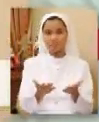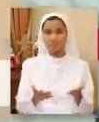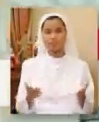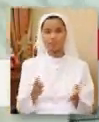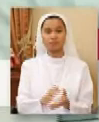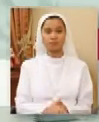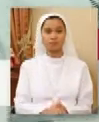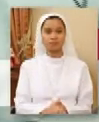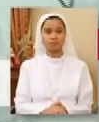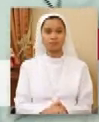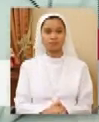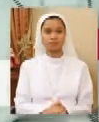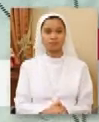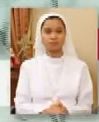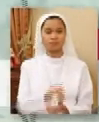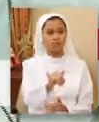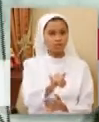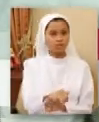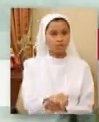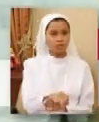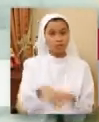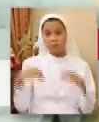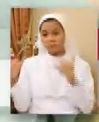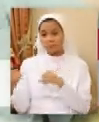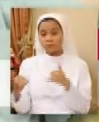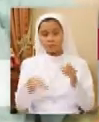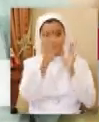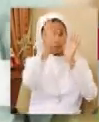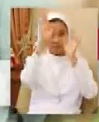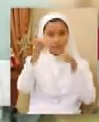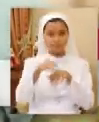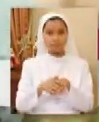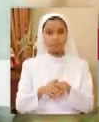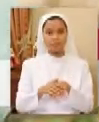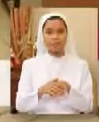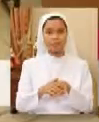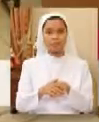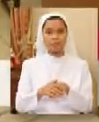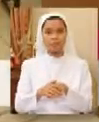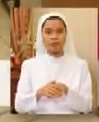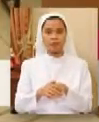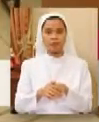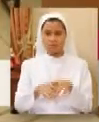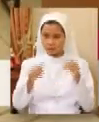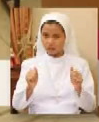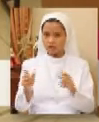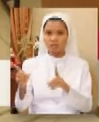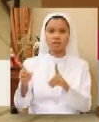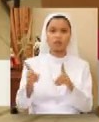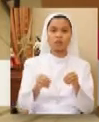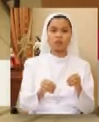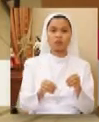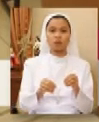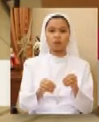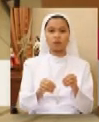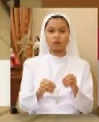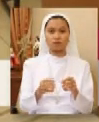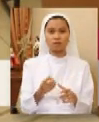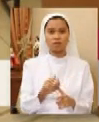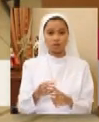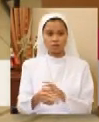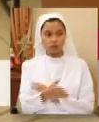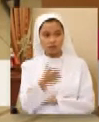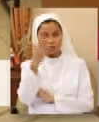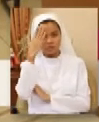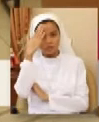Actually, yung mga basketball, yung mga pang physical na ano, gawain, kayang-kaya nila yan. Tapos nabanggit mo kanina,